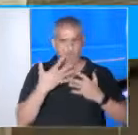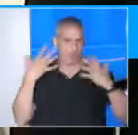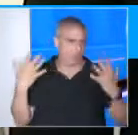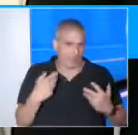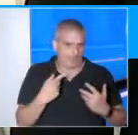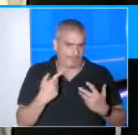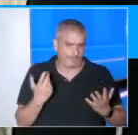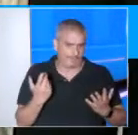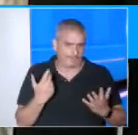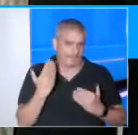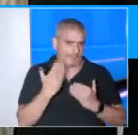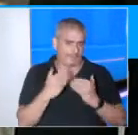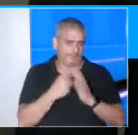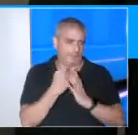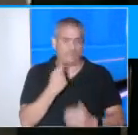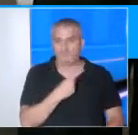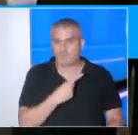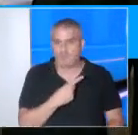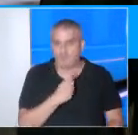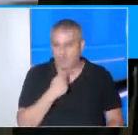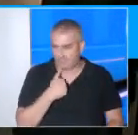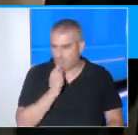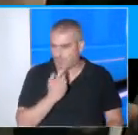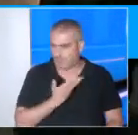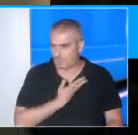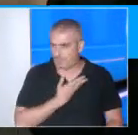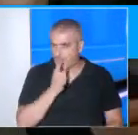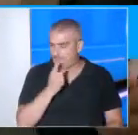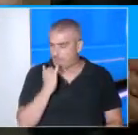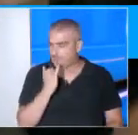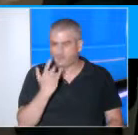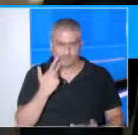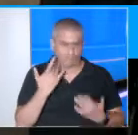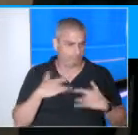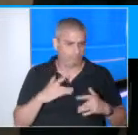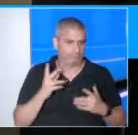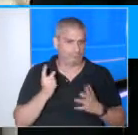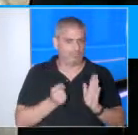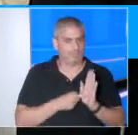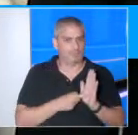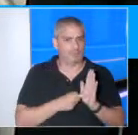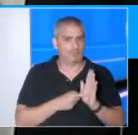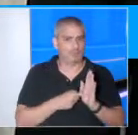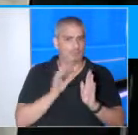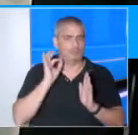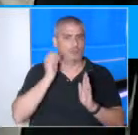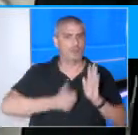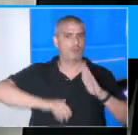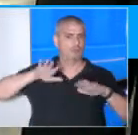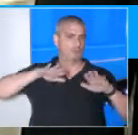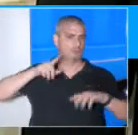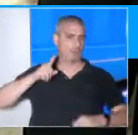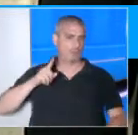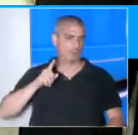הגדולים בסוף השבוע, אנחנו יכולים גם לקבל ממך איזושהי החשה כזאת על דרישה מטעמו של ראש